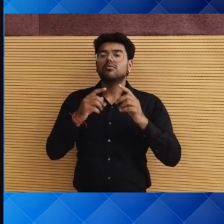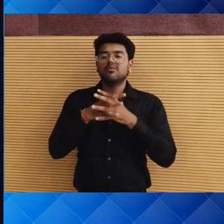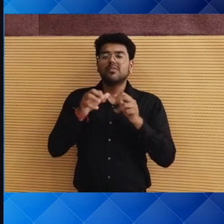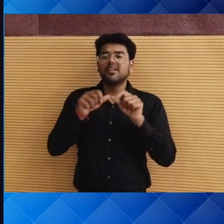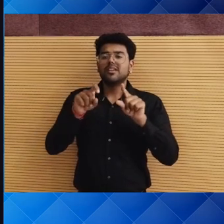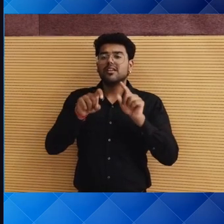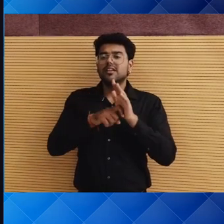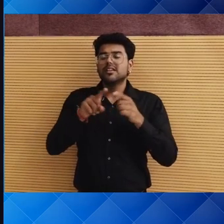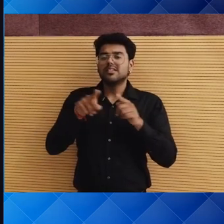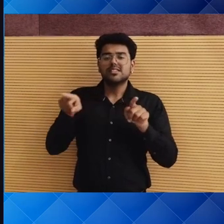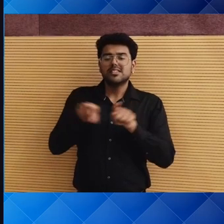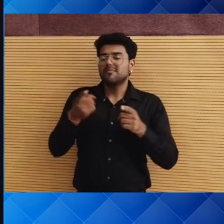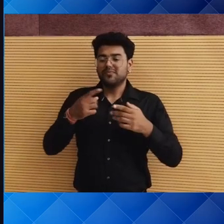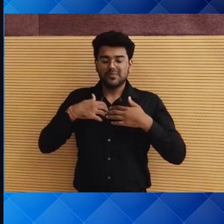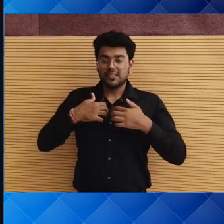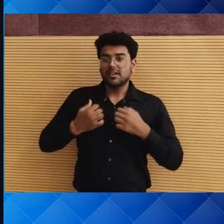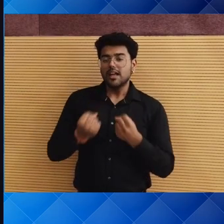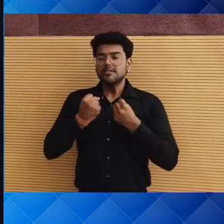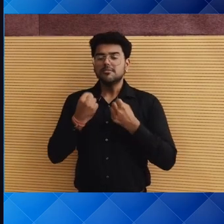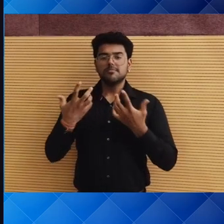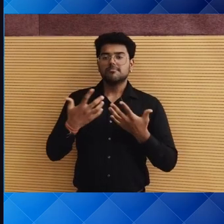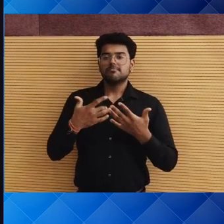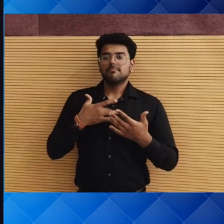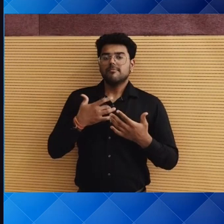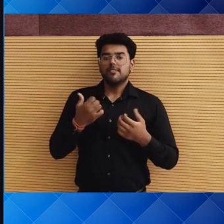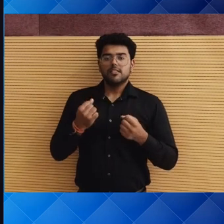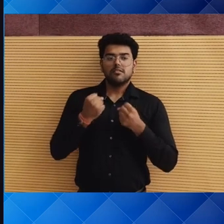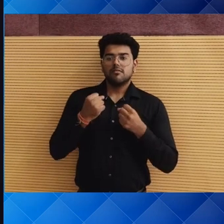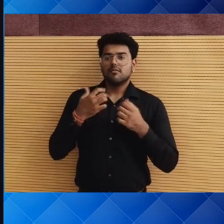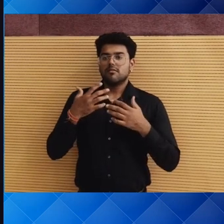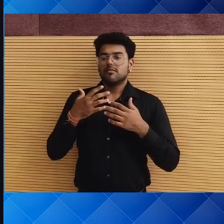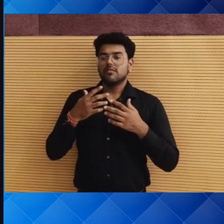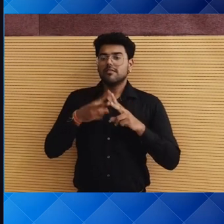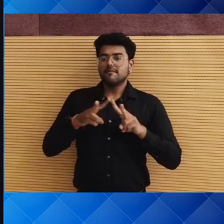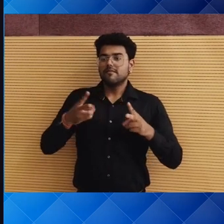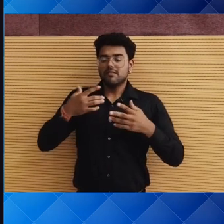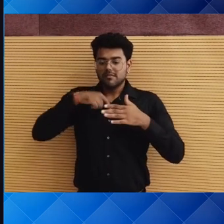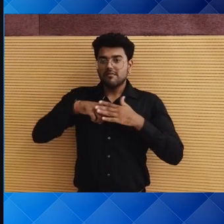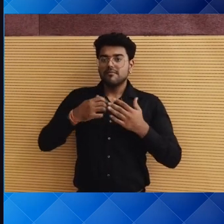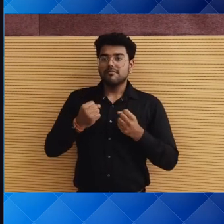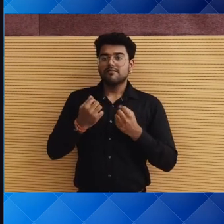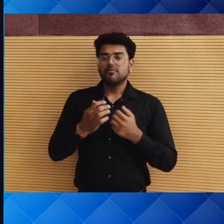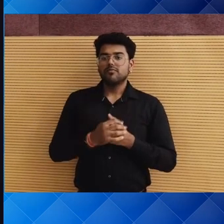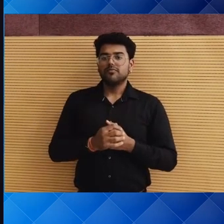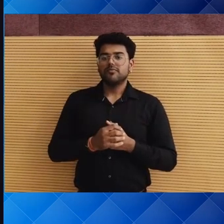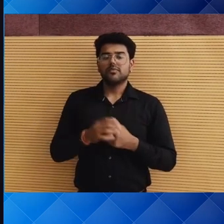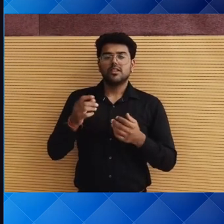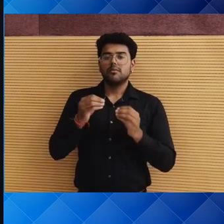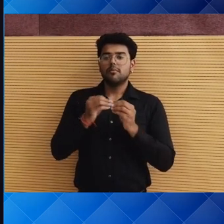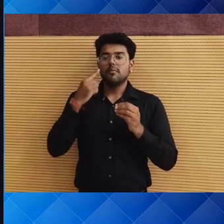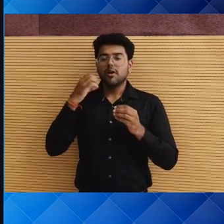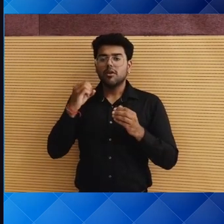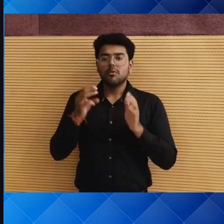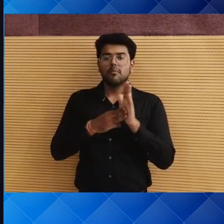एनर्जेटिक फील्ड उसमें जो लगता है, जो संचार होता है, जिसमें एक औरा, जिसमें एक बायोमैग्नेटिक फील्ड, जिसमें हमारी